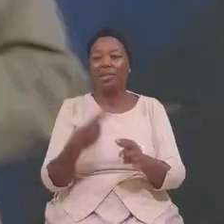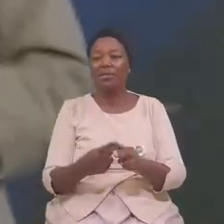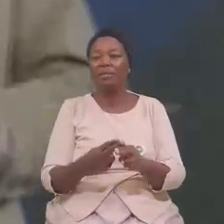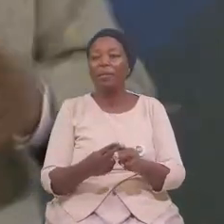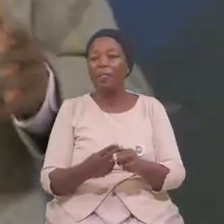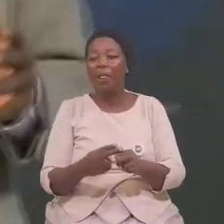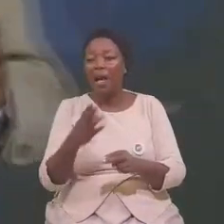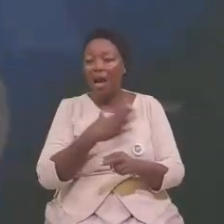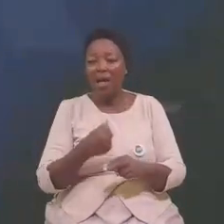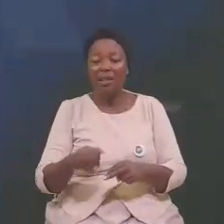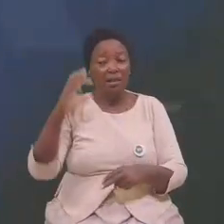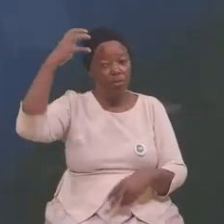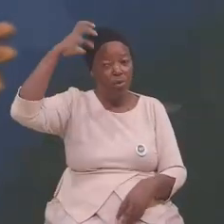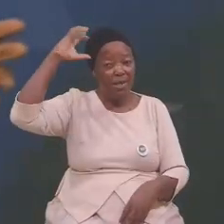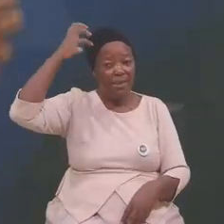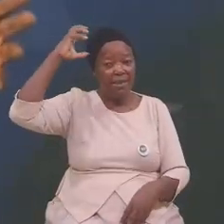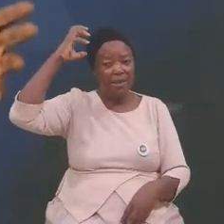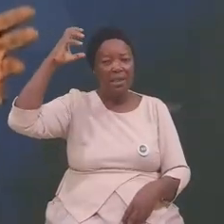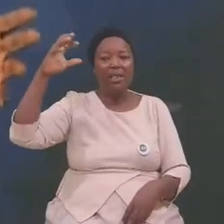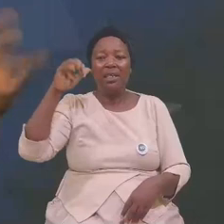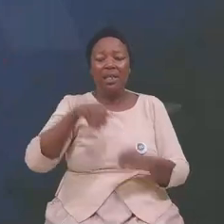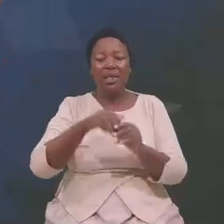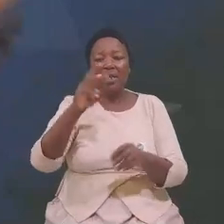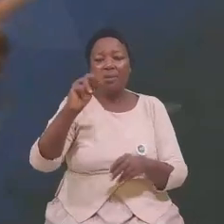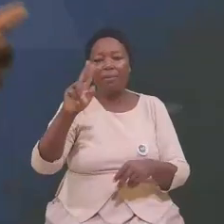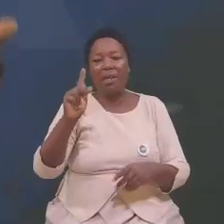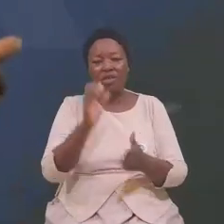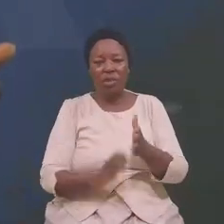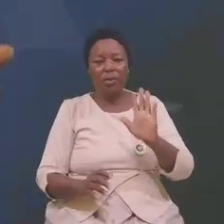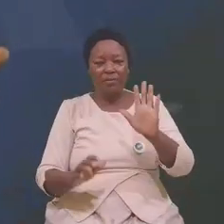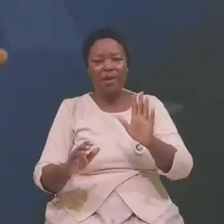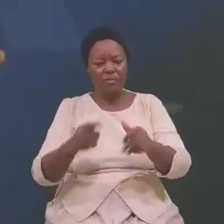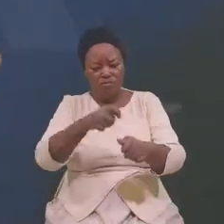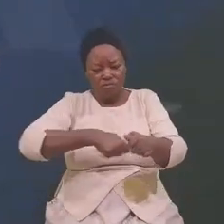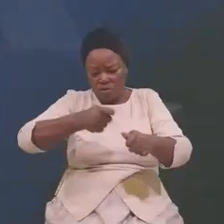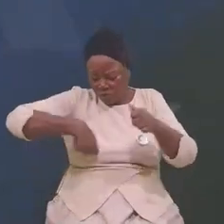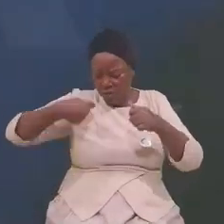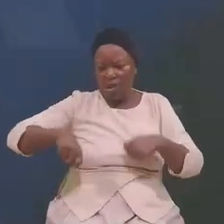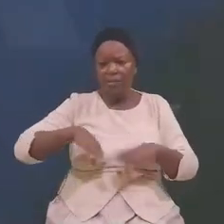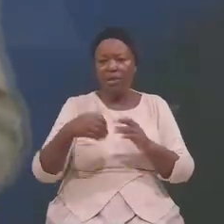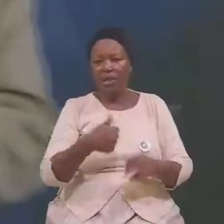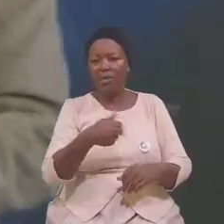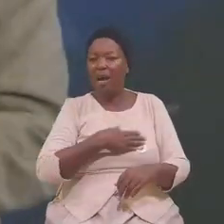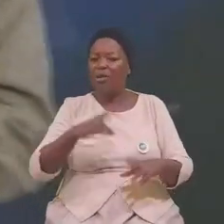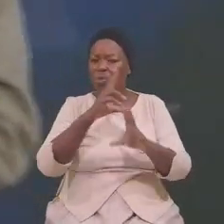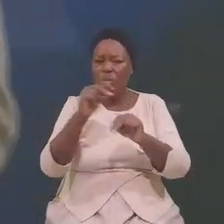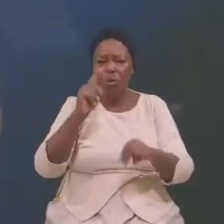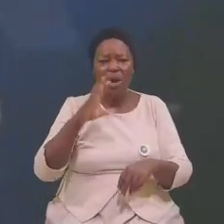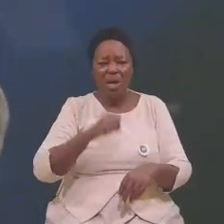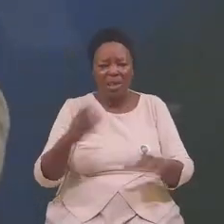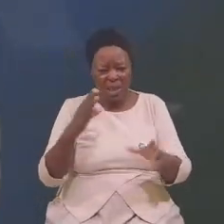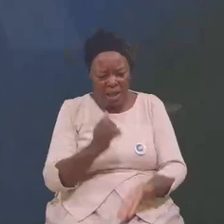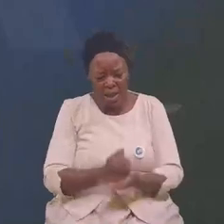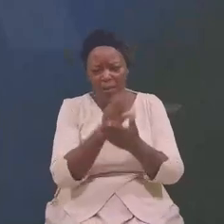Comme le lunatique de Marc chapitre 5 qui se déchirait et personne ne pouvait le dompter,